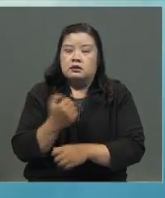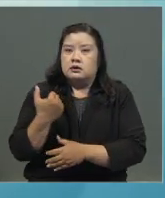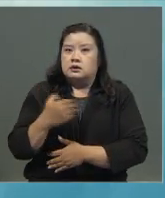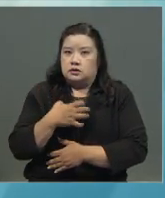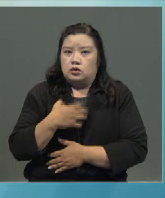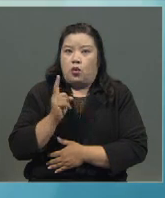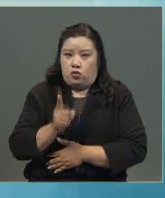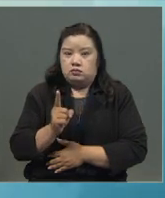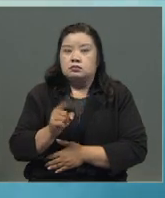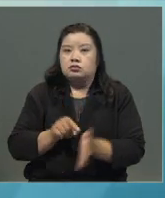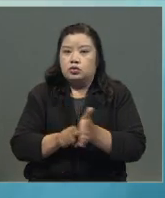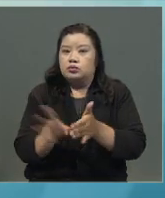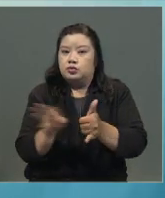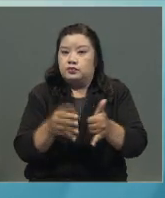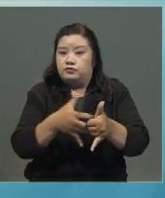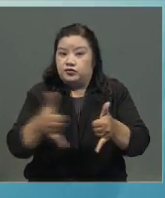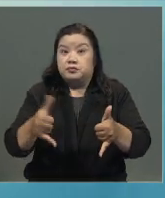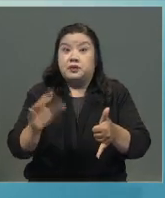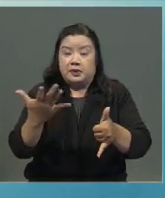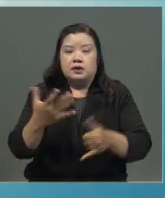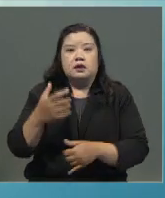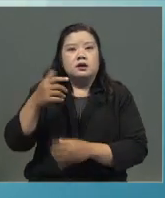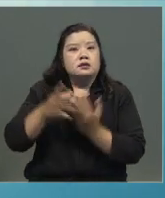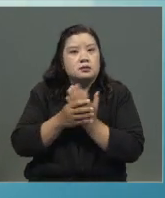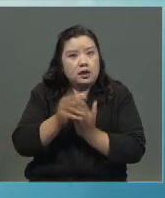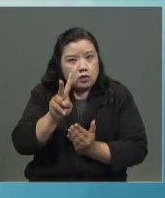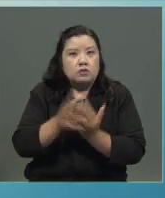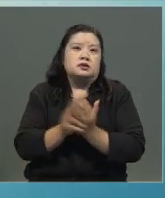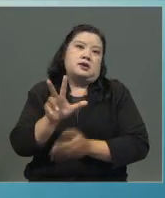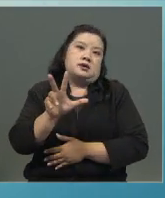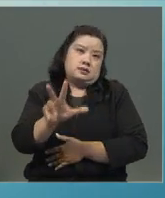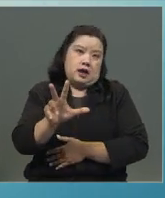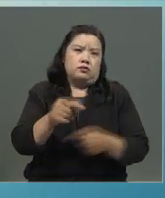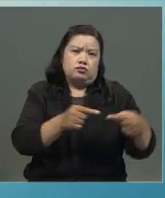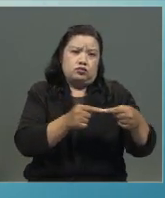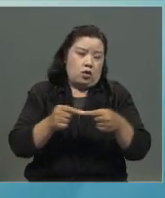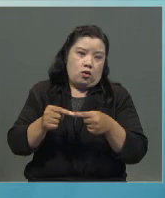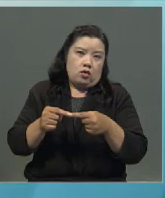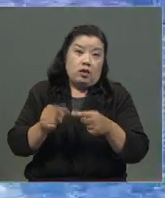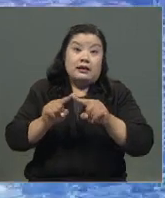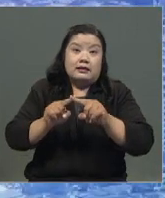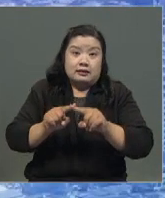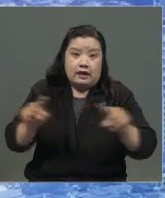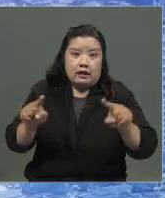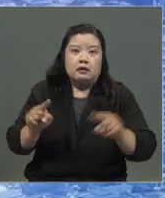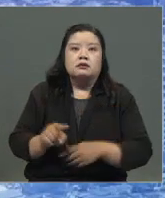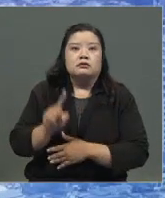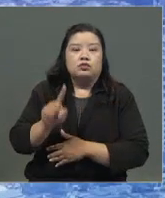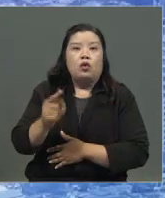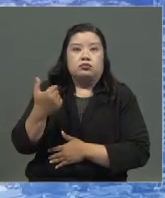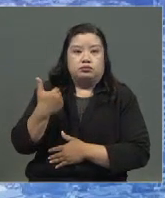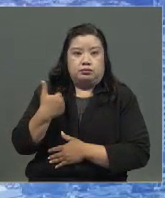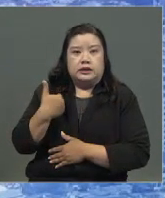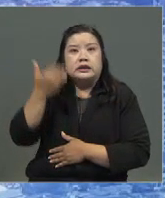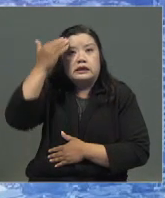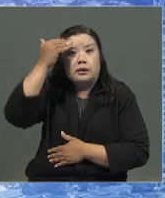2 สัปดาห์ ถึง 3 สัดาห์ ซึ่งอันนี้ก็ต้องรอในช่วงเข้าสู่มาตร